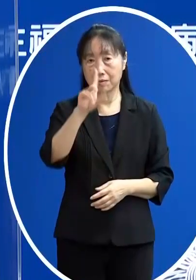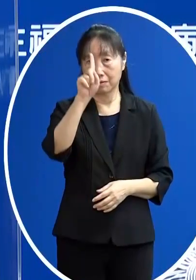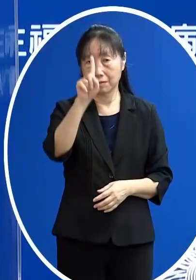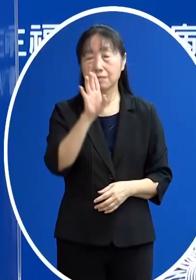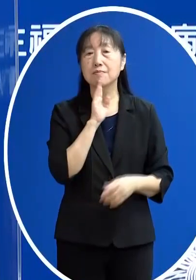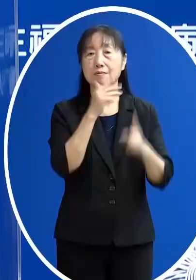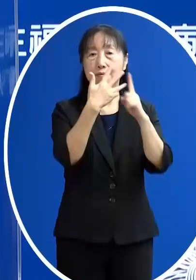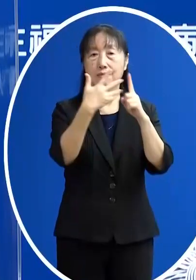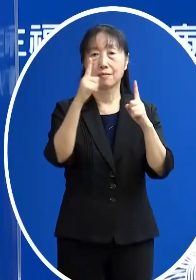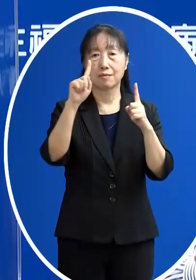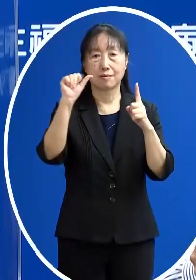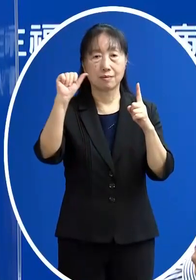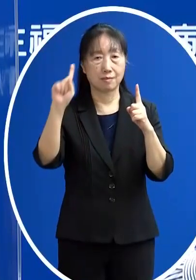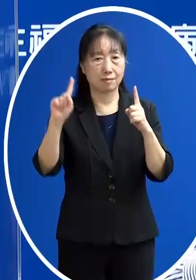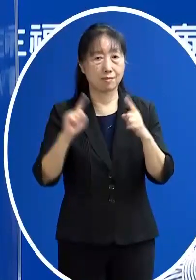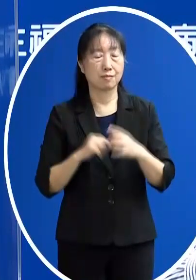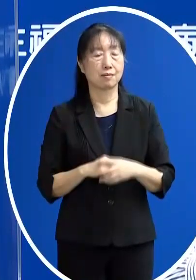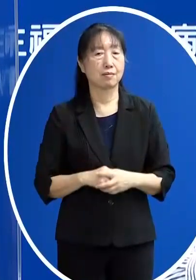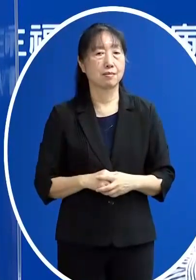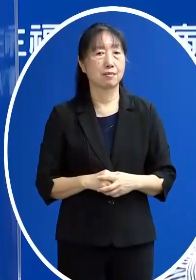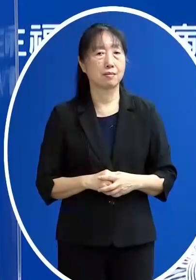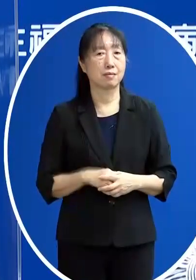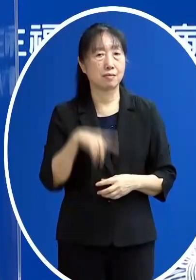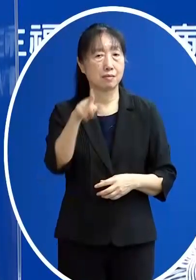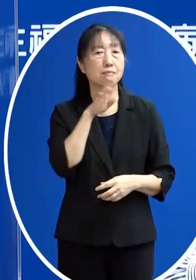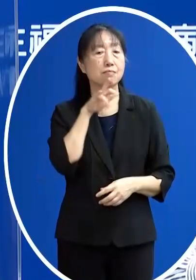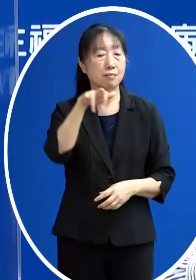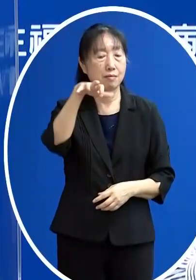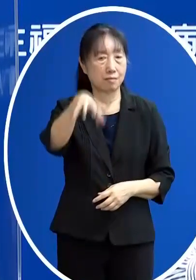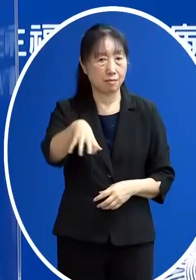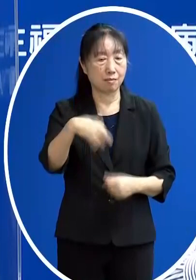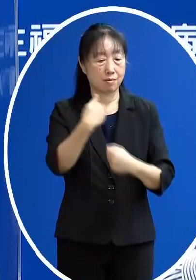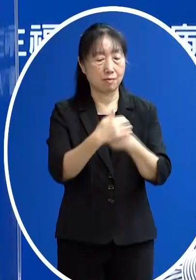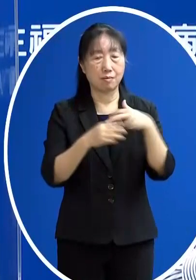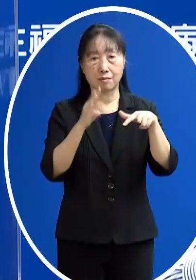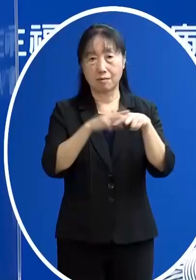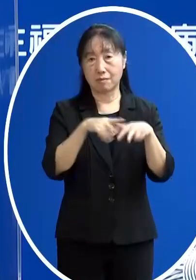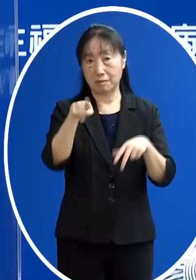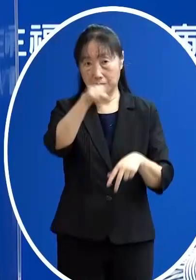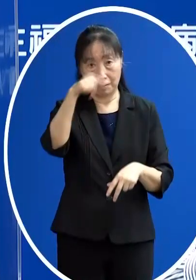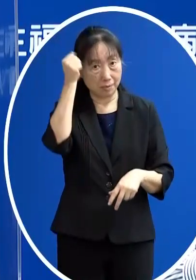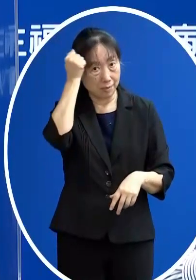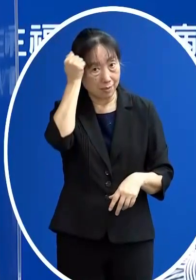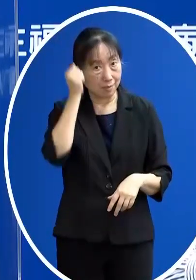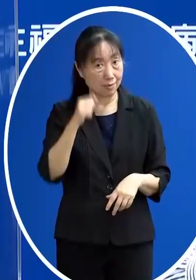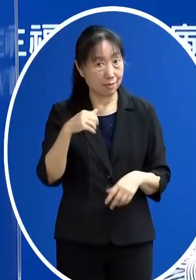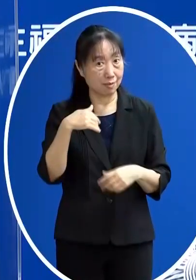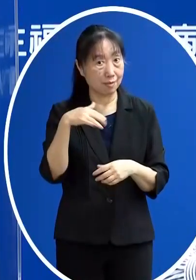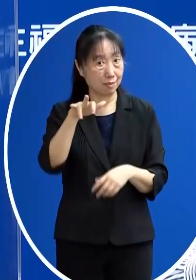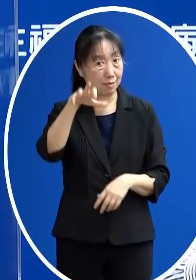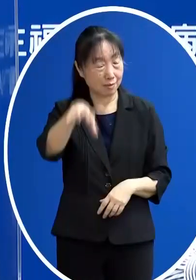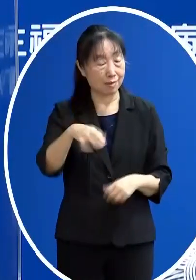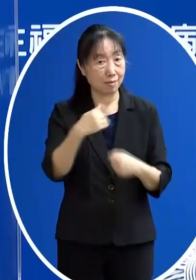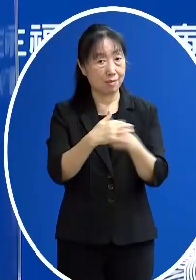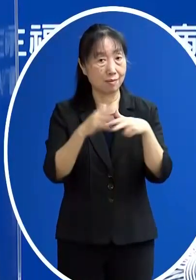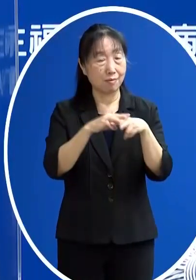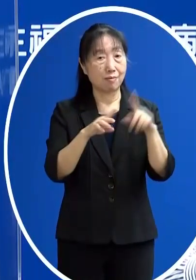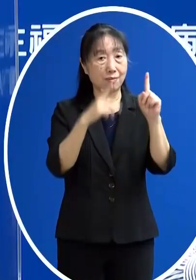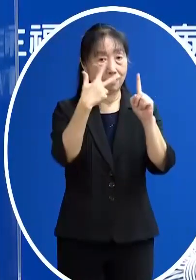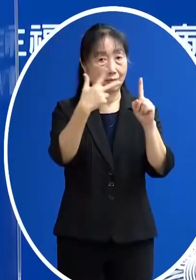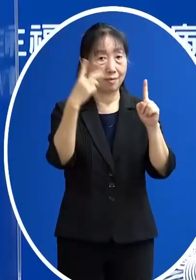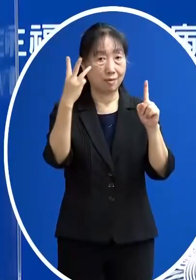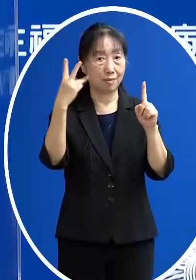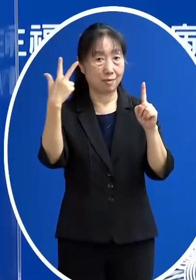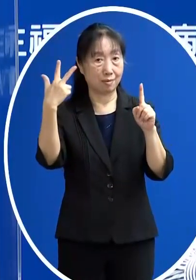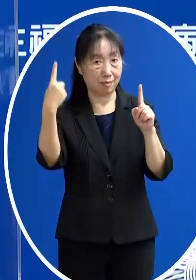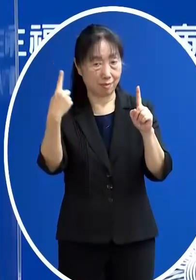是18151，好，他是机场的保全，大家记得机场的保全一开始案是